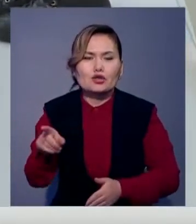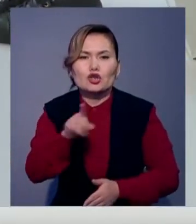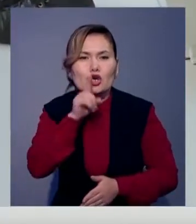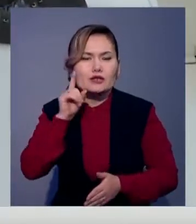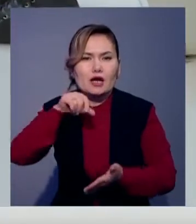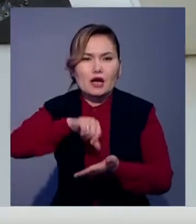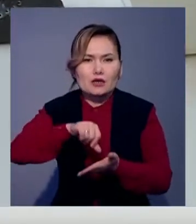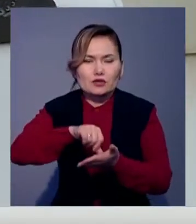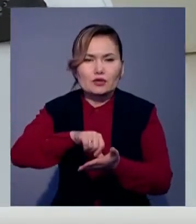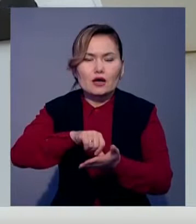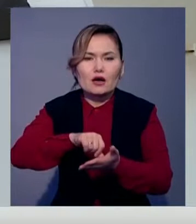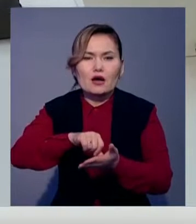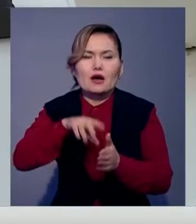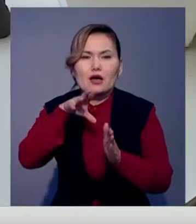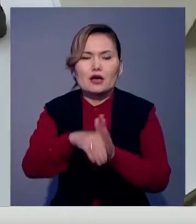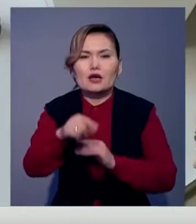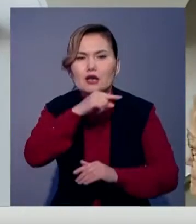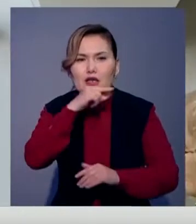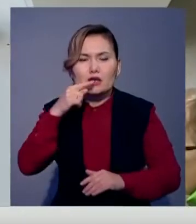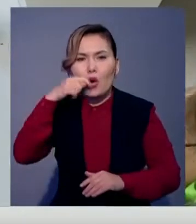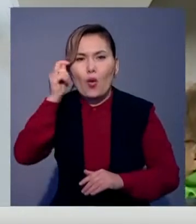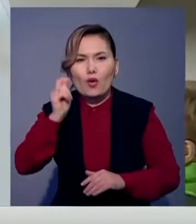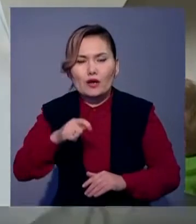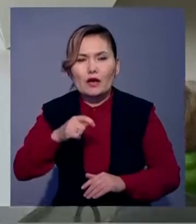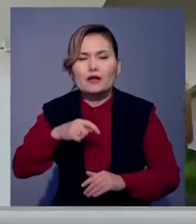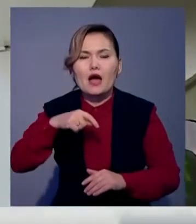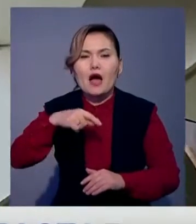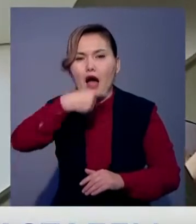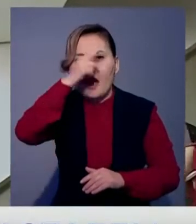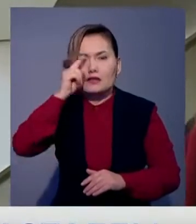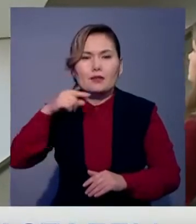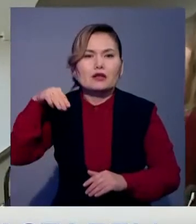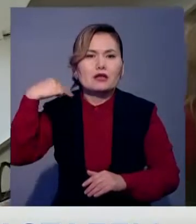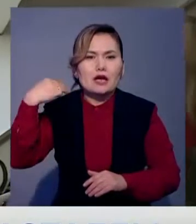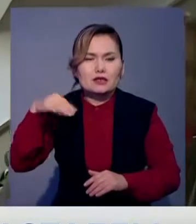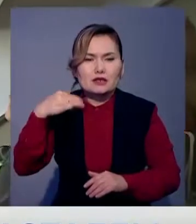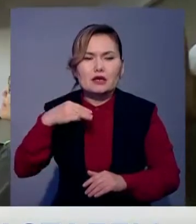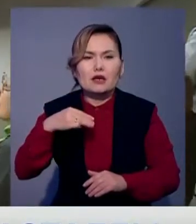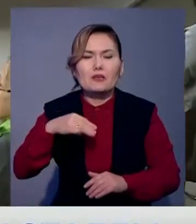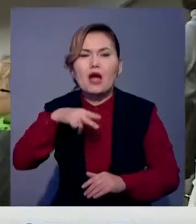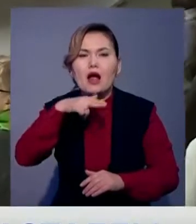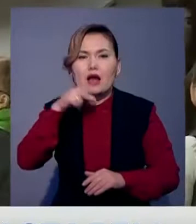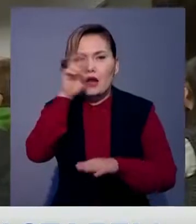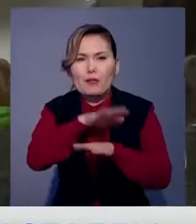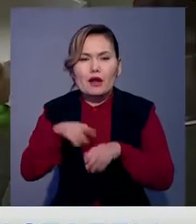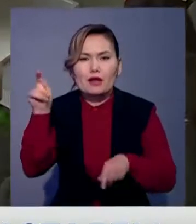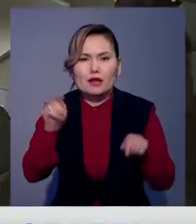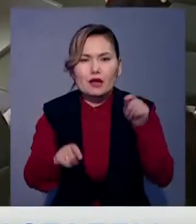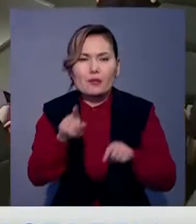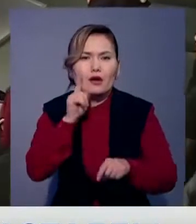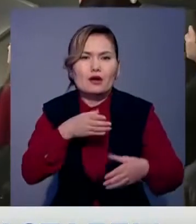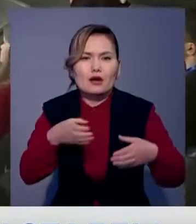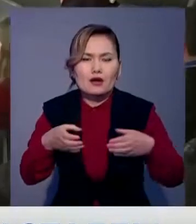қатысуда, оның ішінде Ресей, Украина, Әзербайжан, Тәжікстан және Кореядан келген еріктілер де